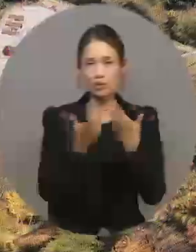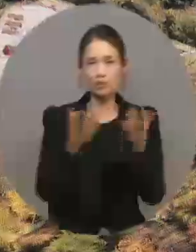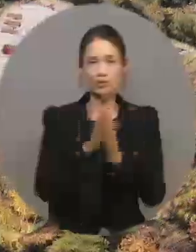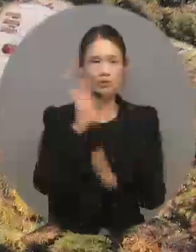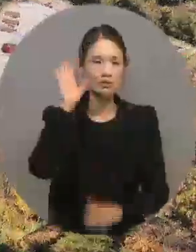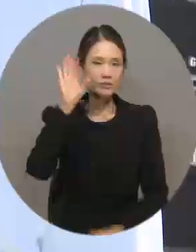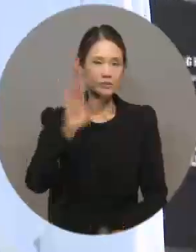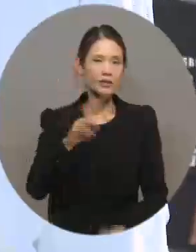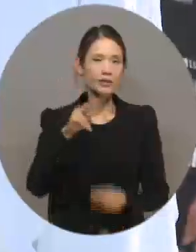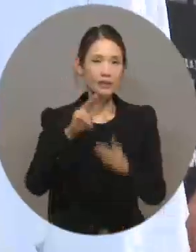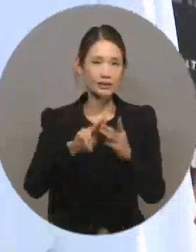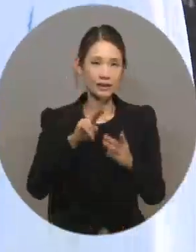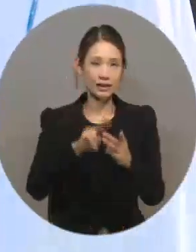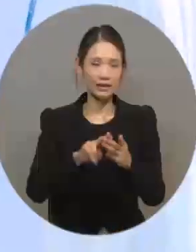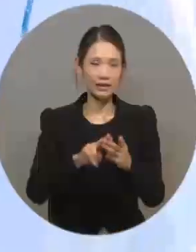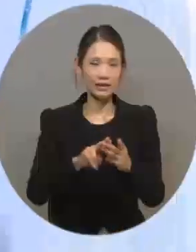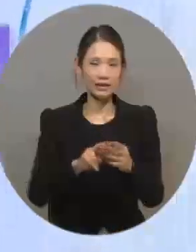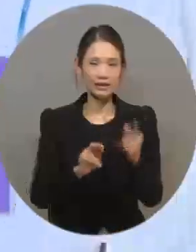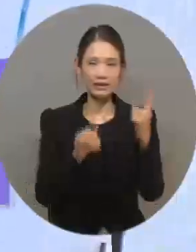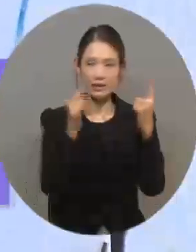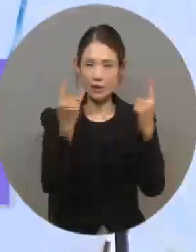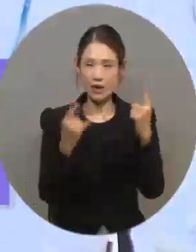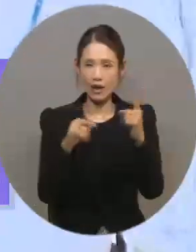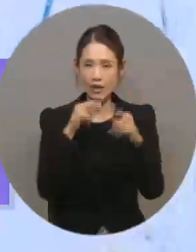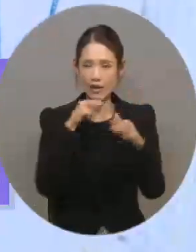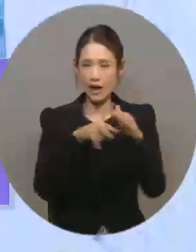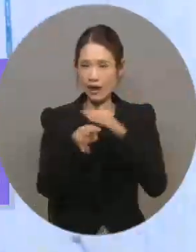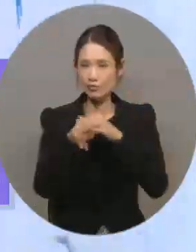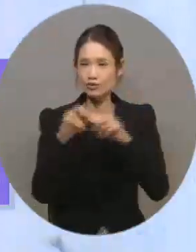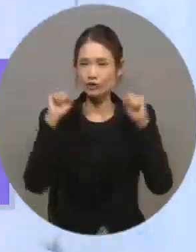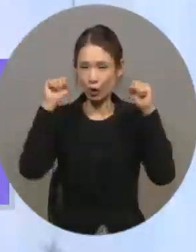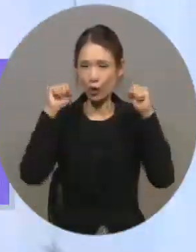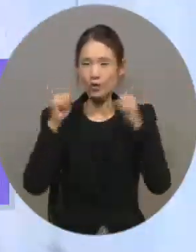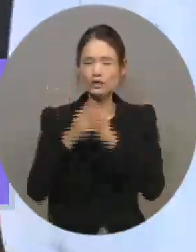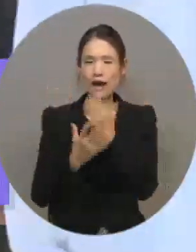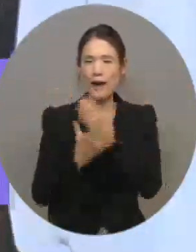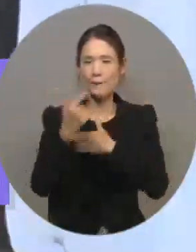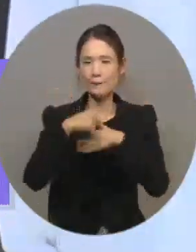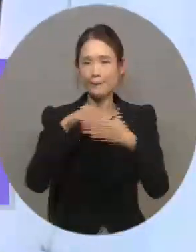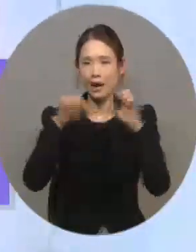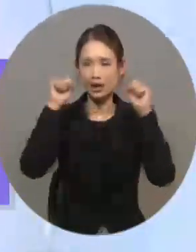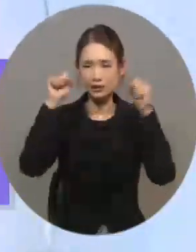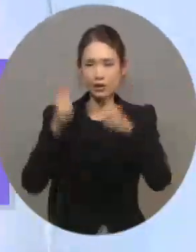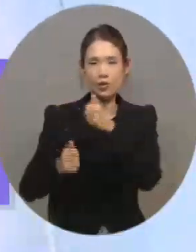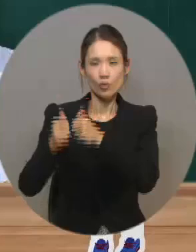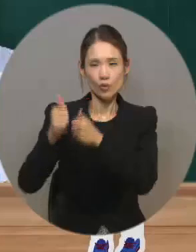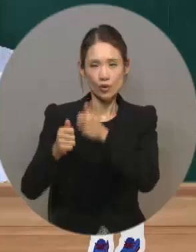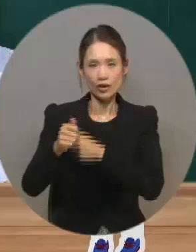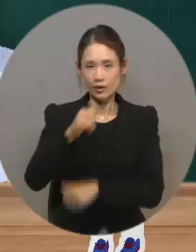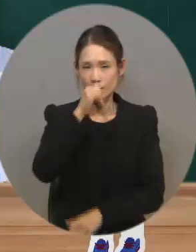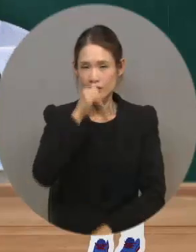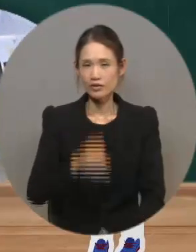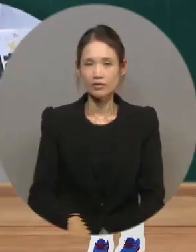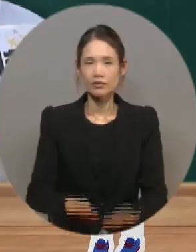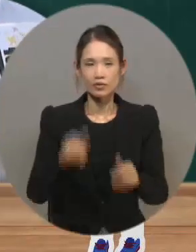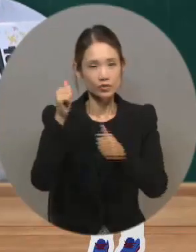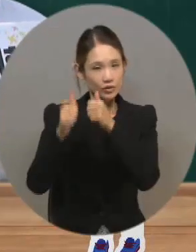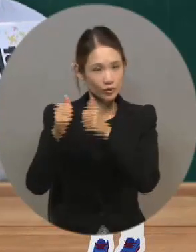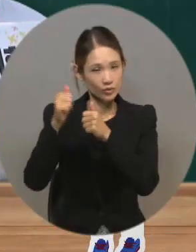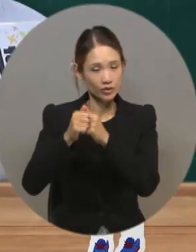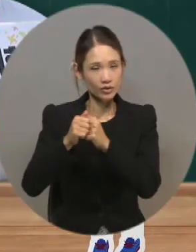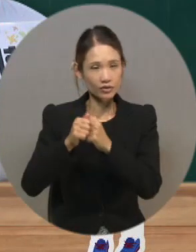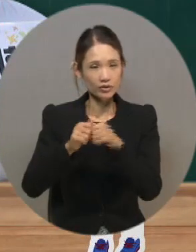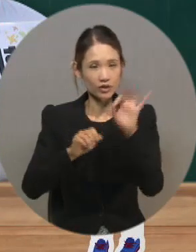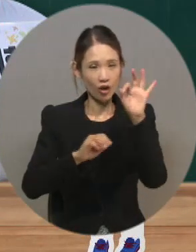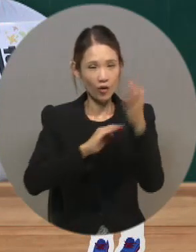한반도 통일미래센터에서 제1회 탈북 청소년 한마음 체육대회가 열렸습니다. 오늘 체육대회는